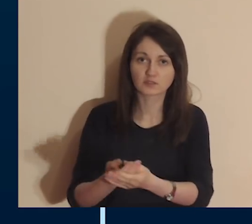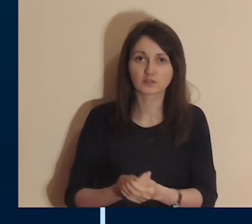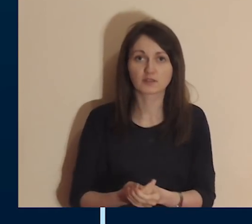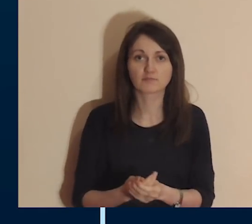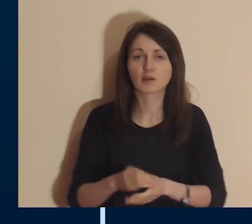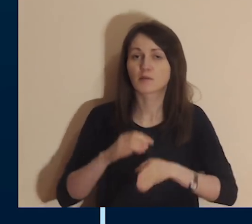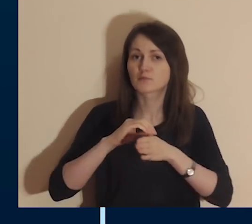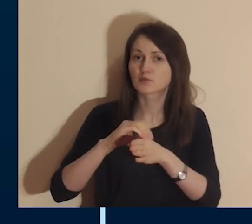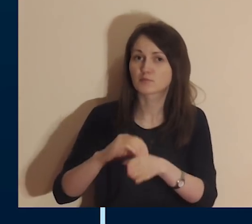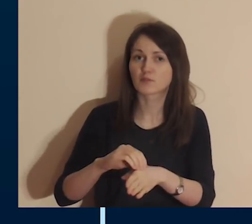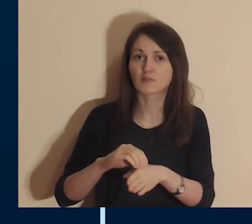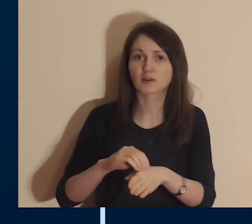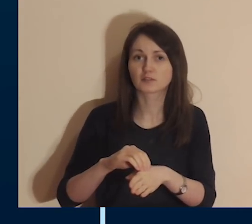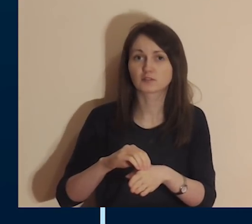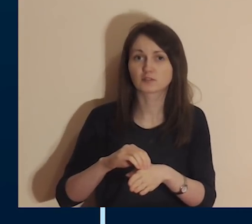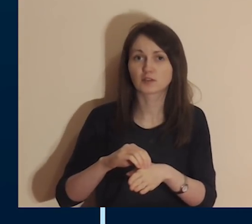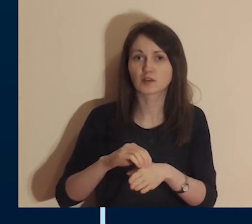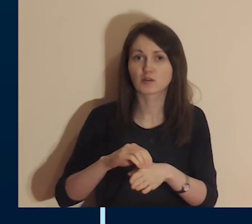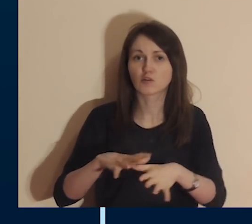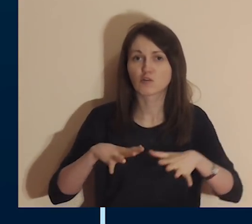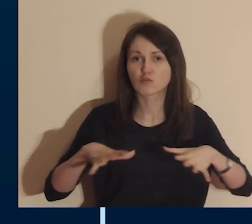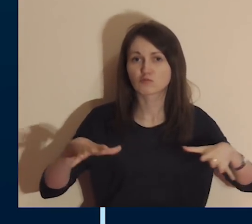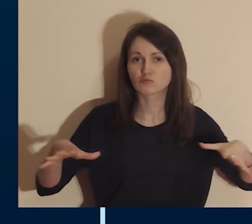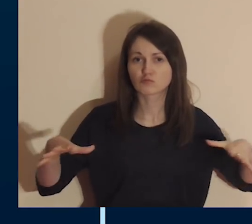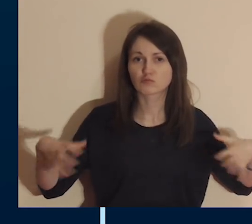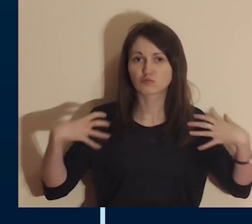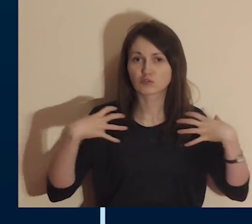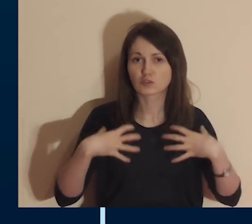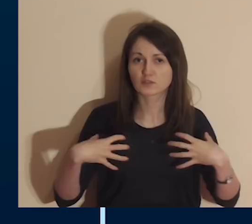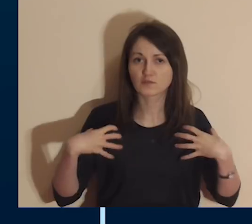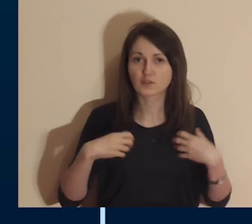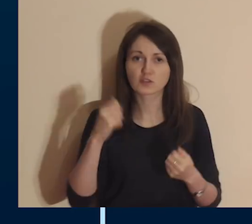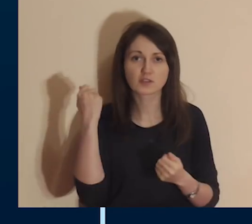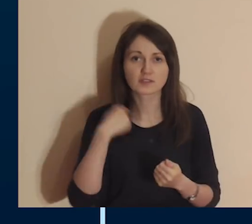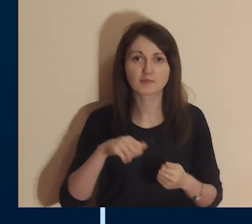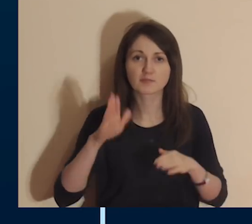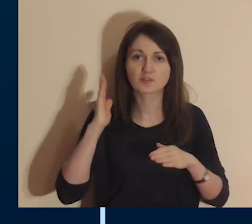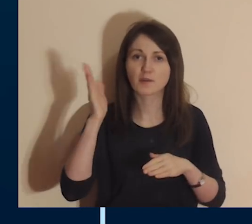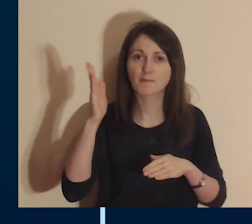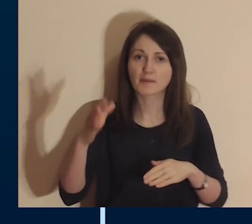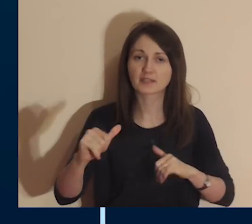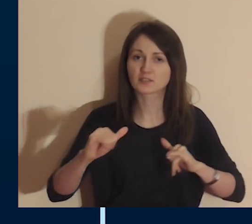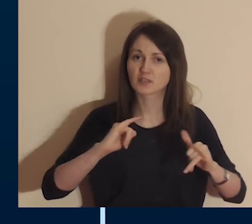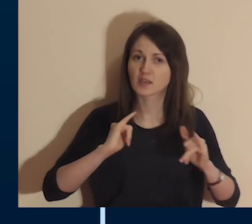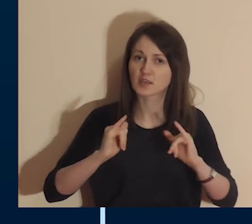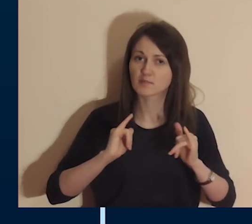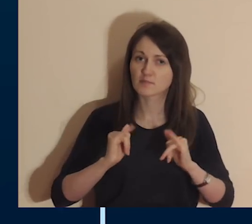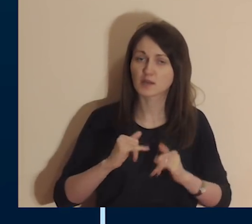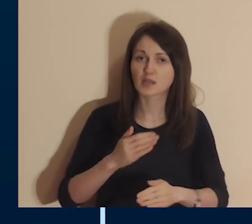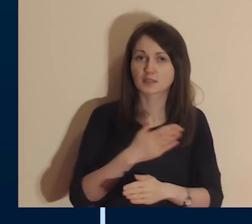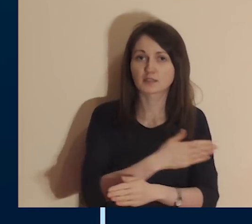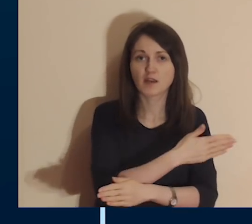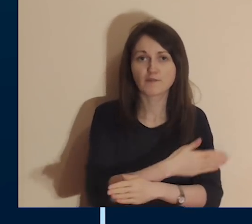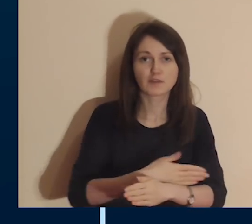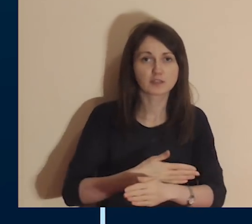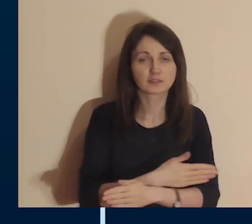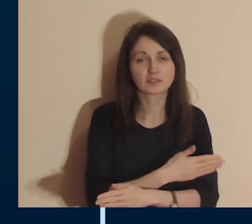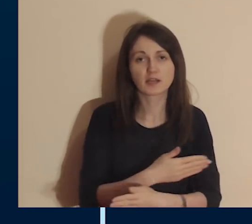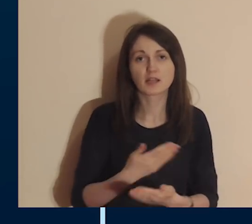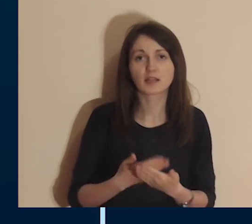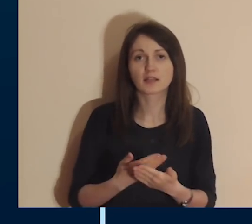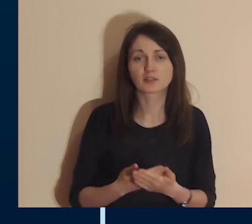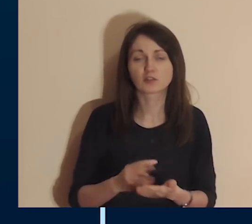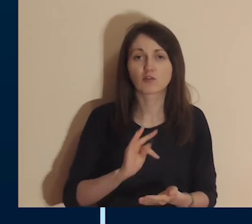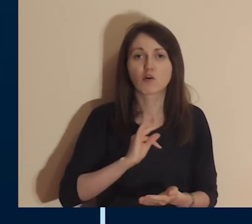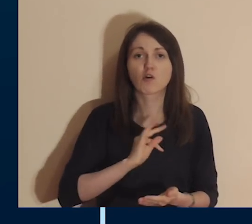nogi. Przyprowadźcie utuczone ciele i zabijcie. Będziemy ucztować i weselić się, ponieważ ten syn